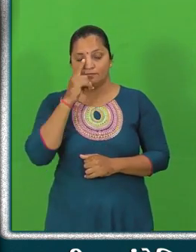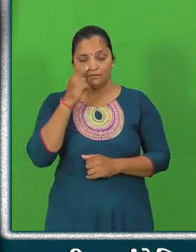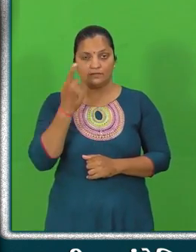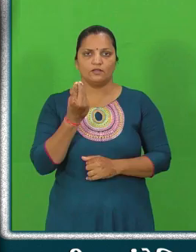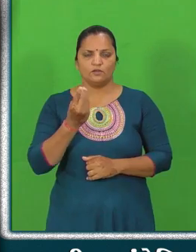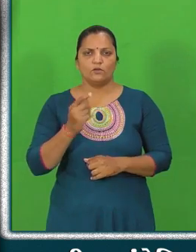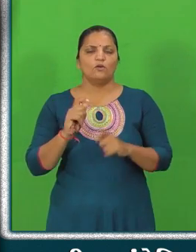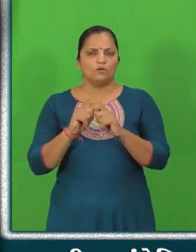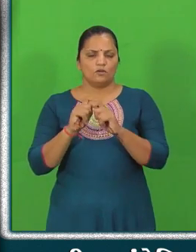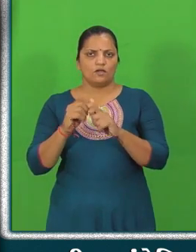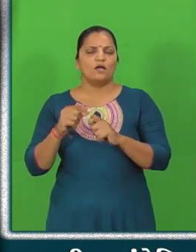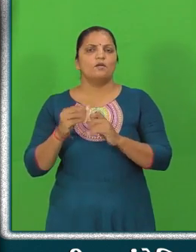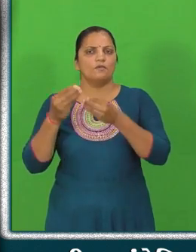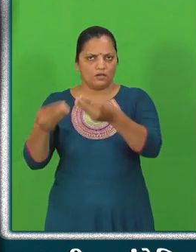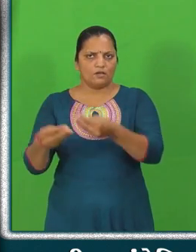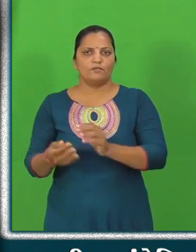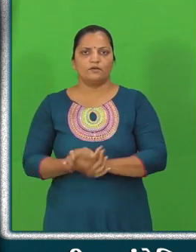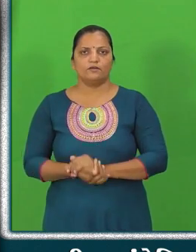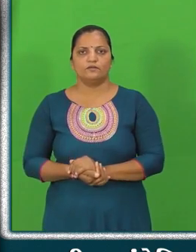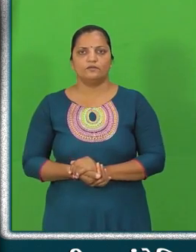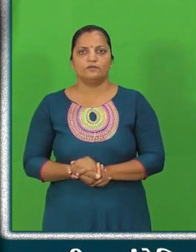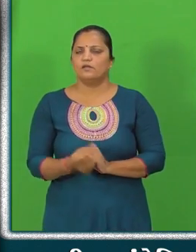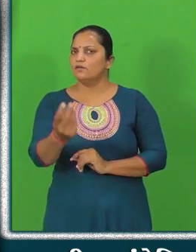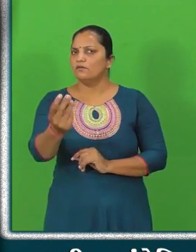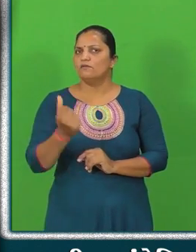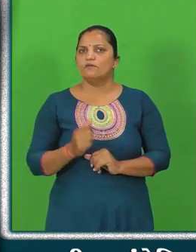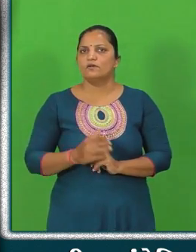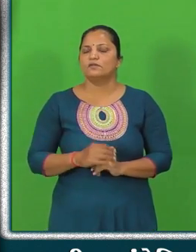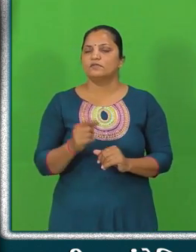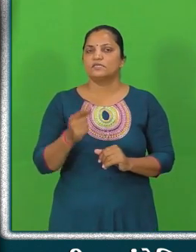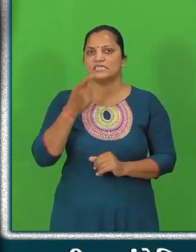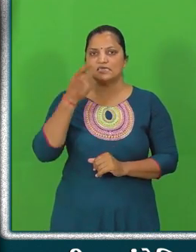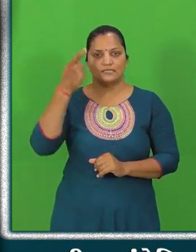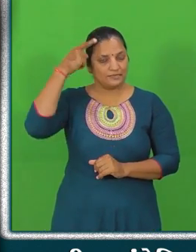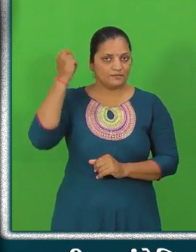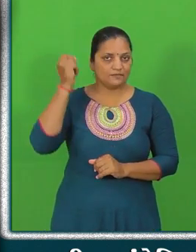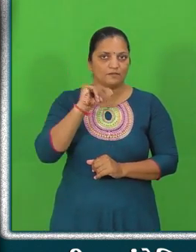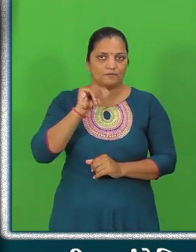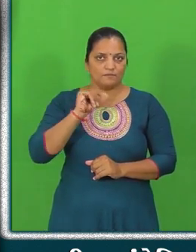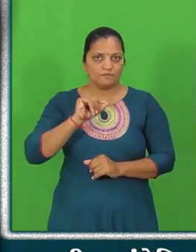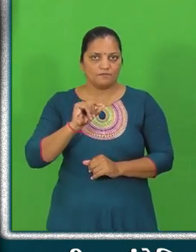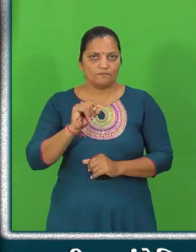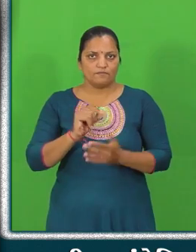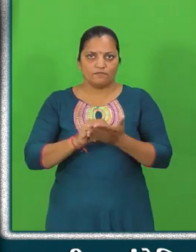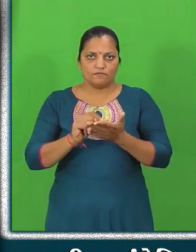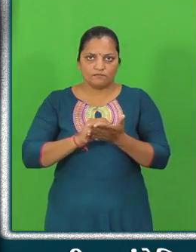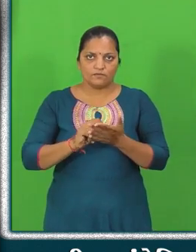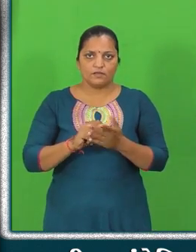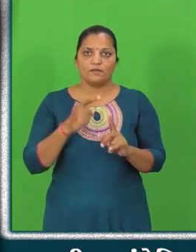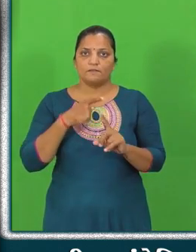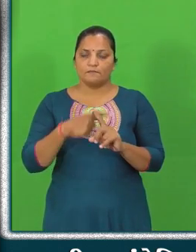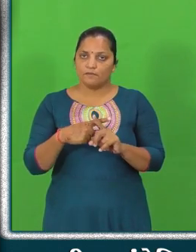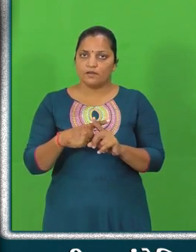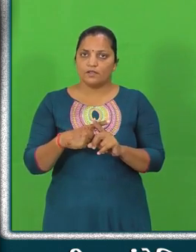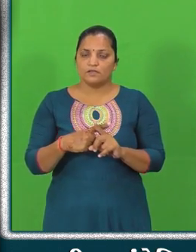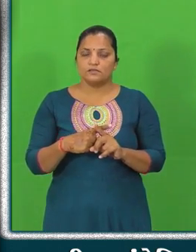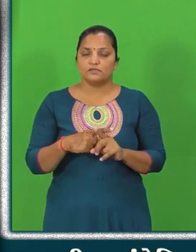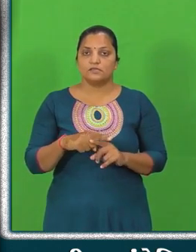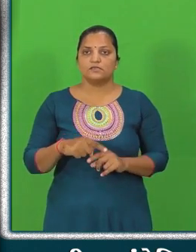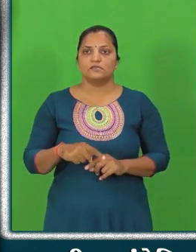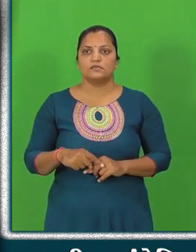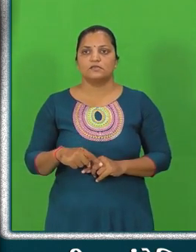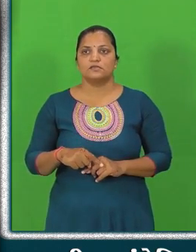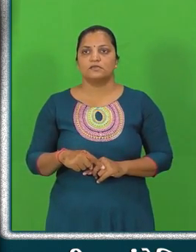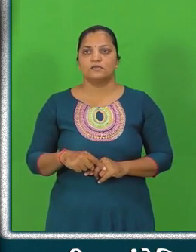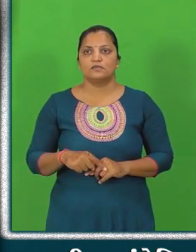હા, મારે તમને કામ સોંપવાનું હતું. ઝડપથી પેન્સિલ લઈ, પેન્સિલ લઈ, ઝડપથી પેન્સિલ લો, અને પેન્સિલ લીધા